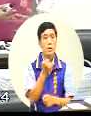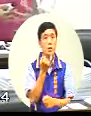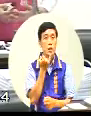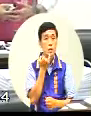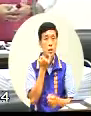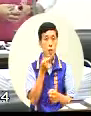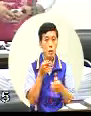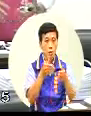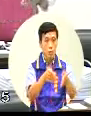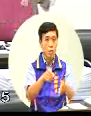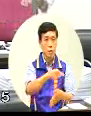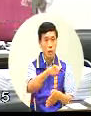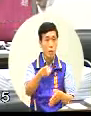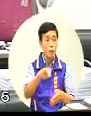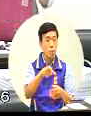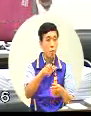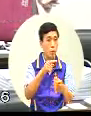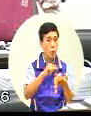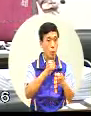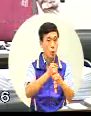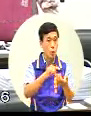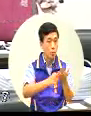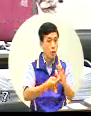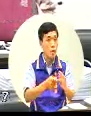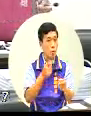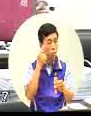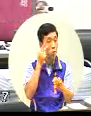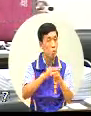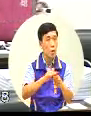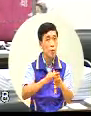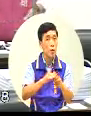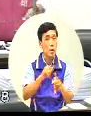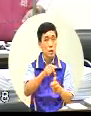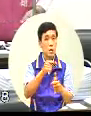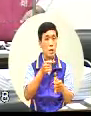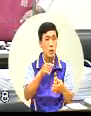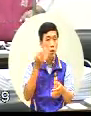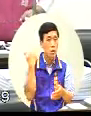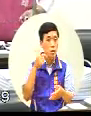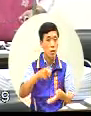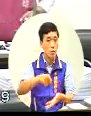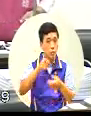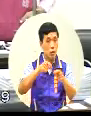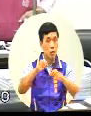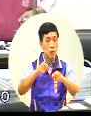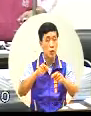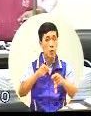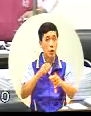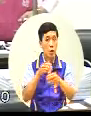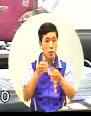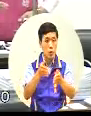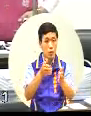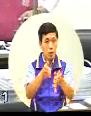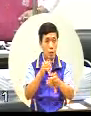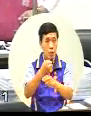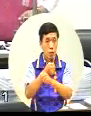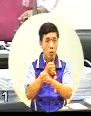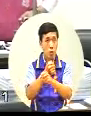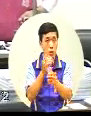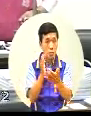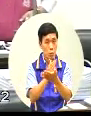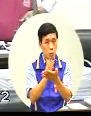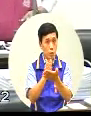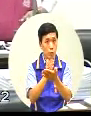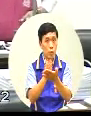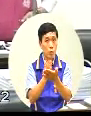肯定他们，所以后来你们有用了一个晋升办法，对不对？那时候有一个考试评比分数下来之后，然